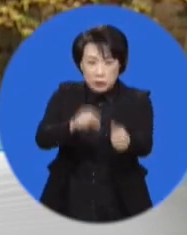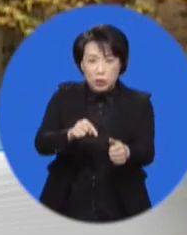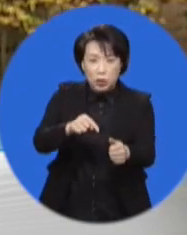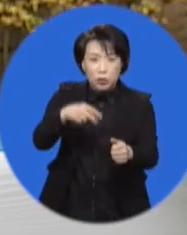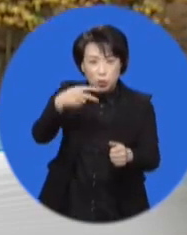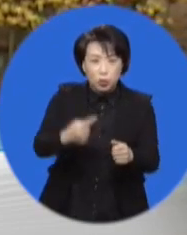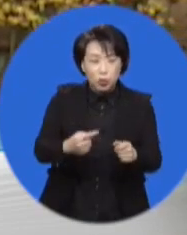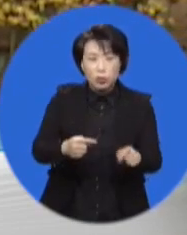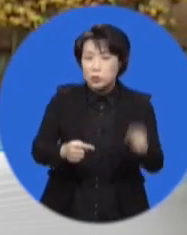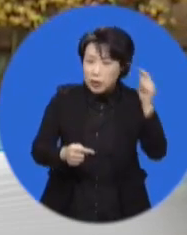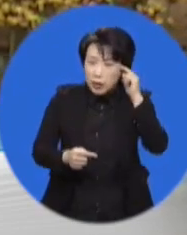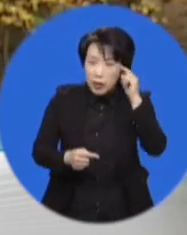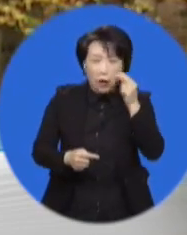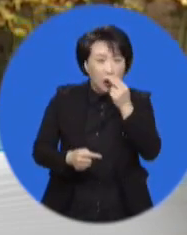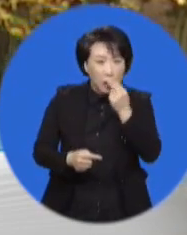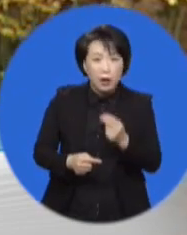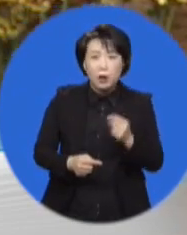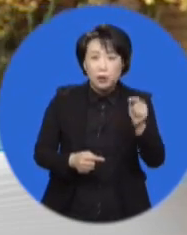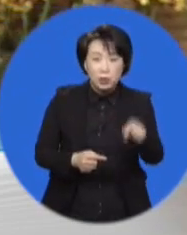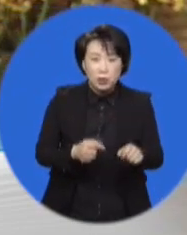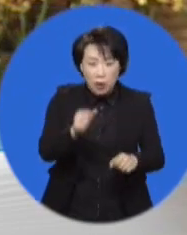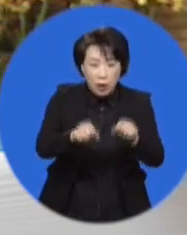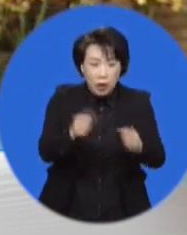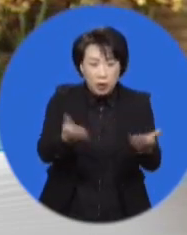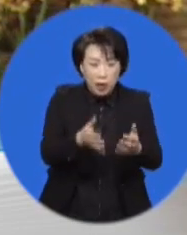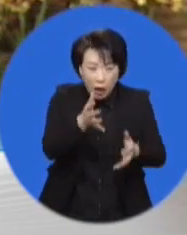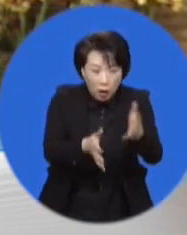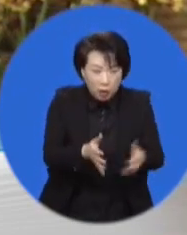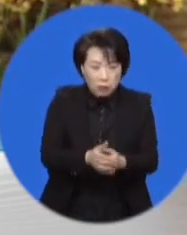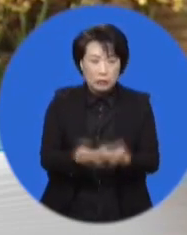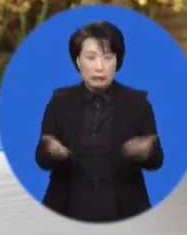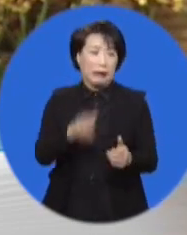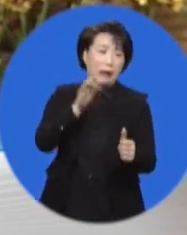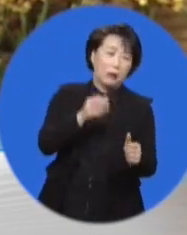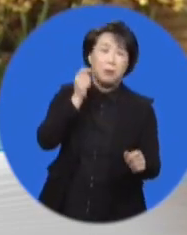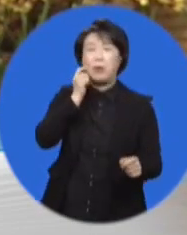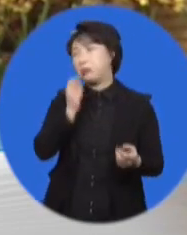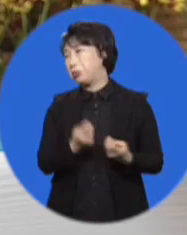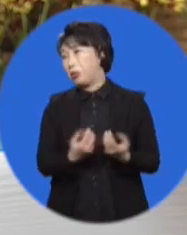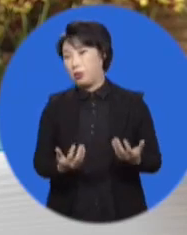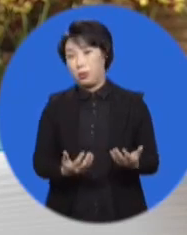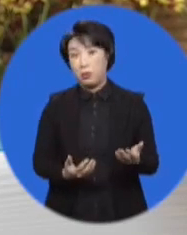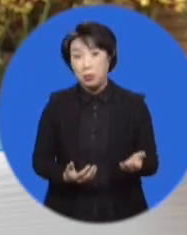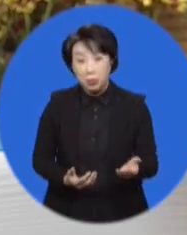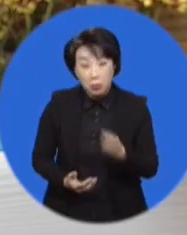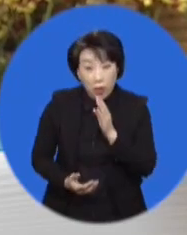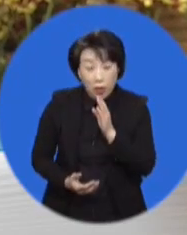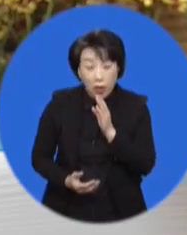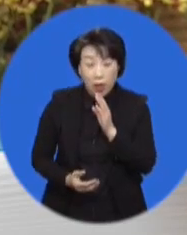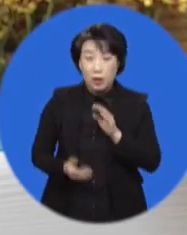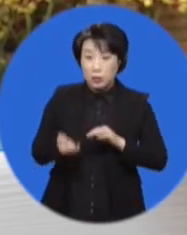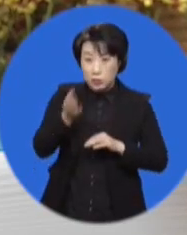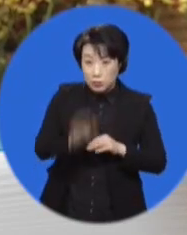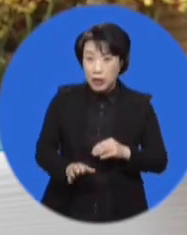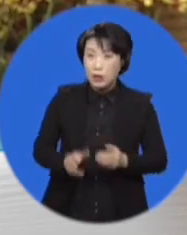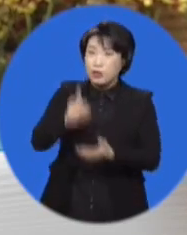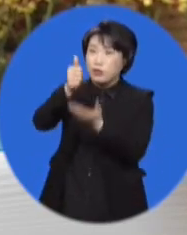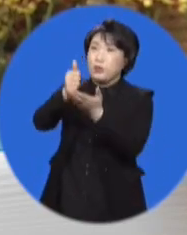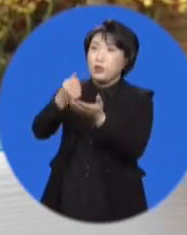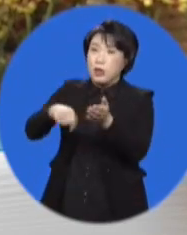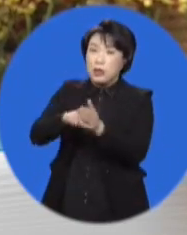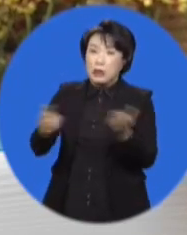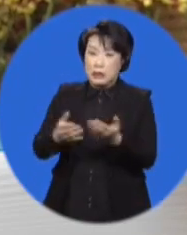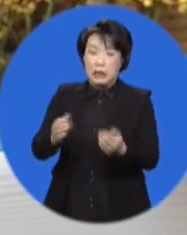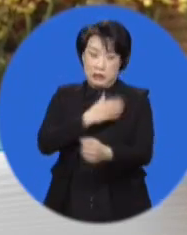기능이 낮아서 못 오는 사람들은 뭐 안 시키지 대체국지 뭐. 어? 내가 정말로 주를 위해 일할